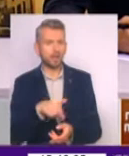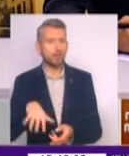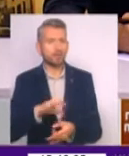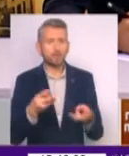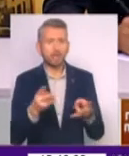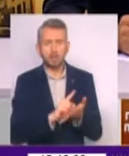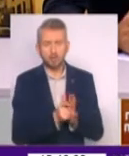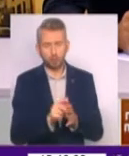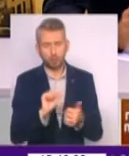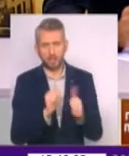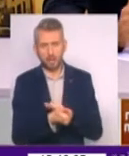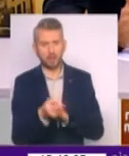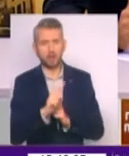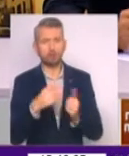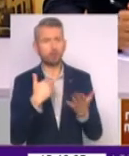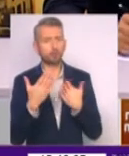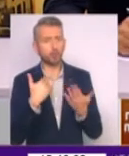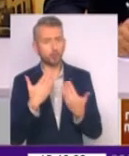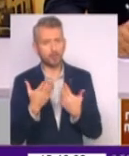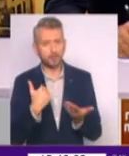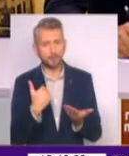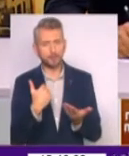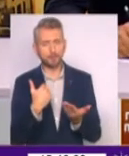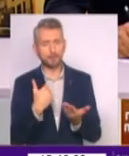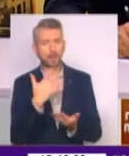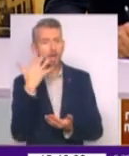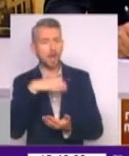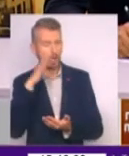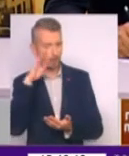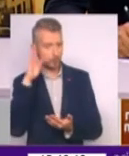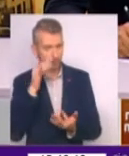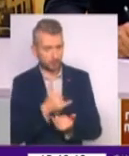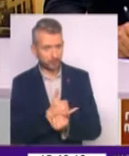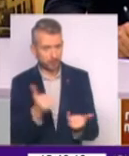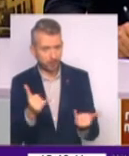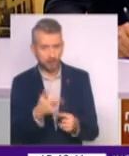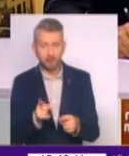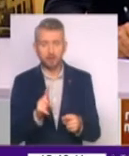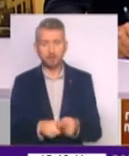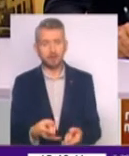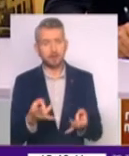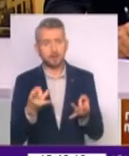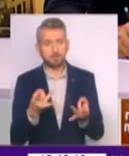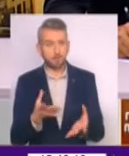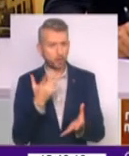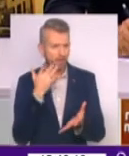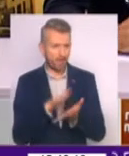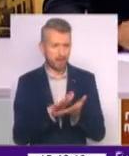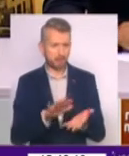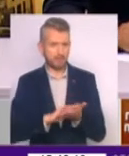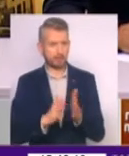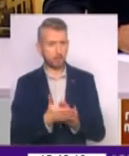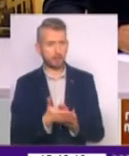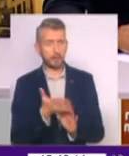треба міняти. Те, що стосується гарячого водопостачання, ну це просто ганебна ситуація.